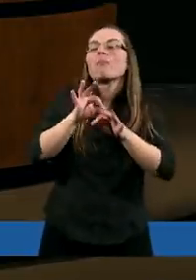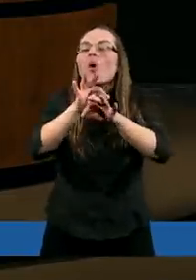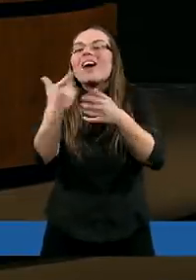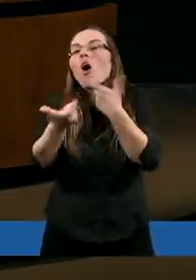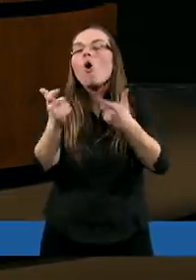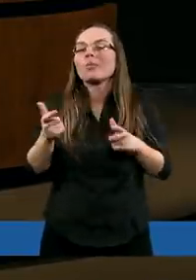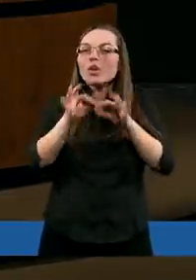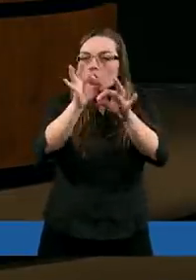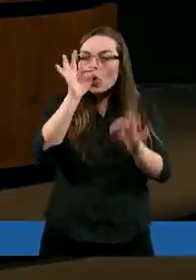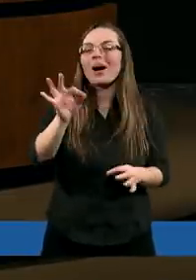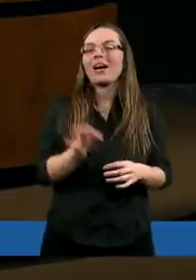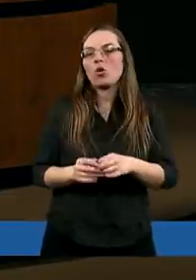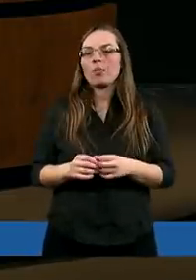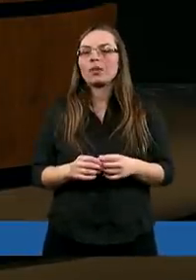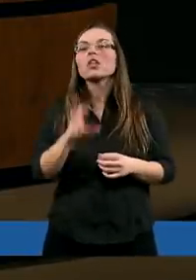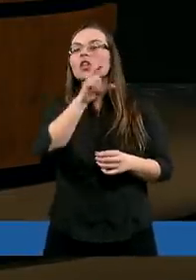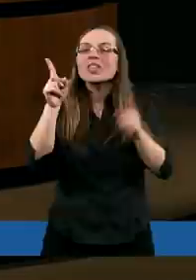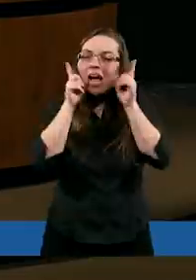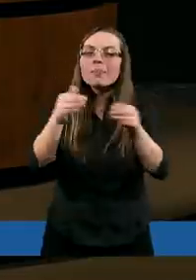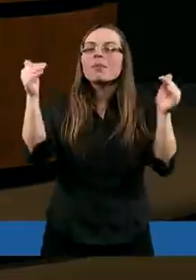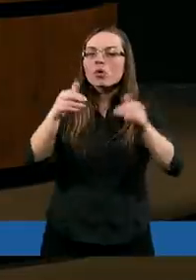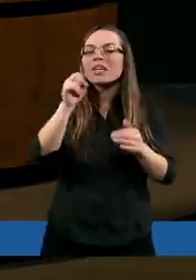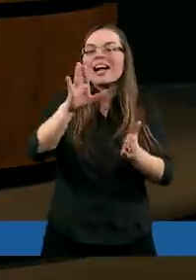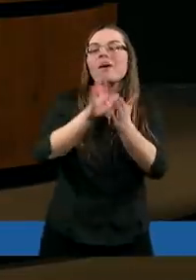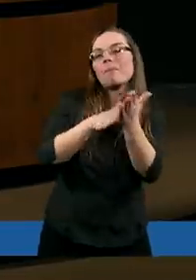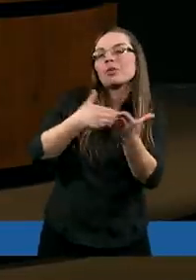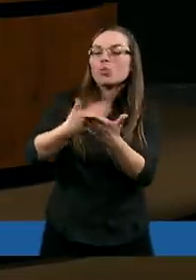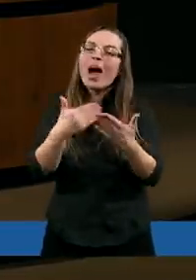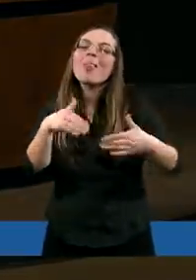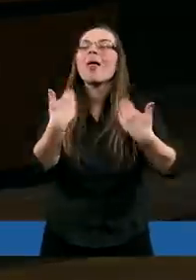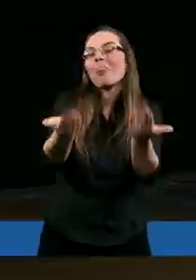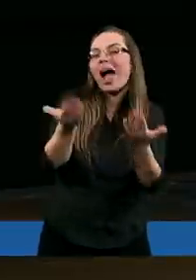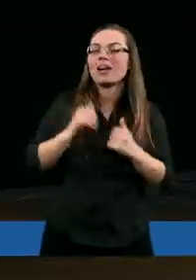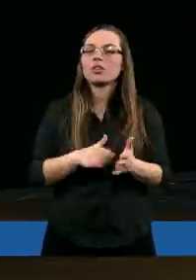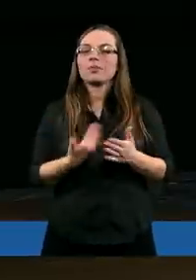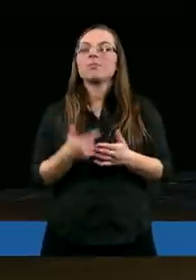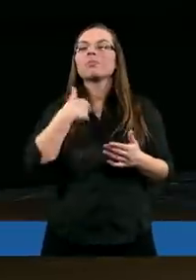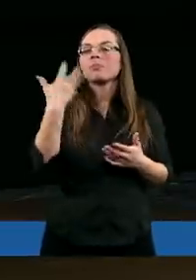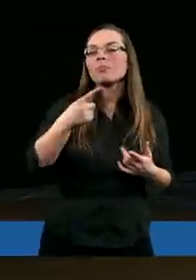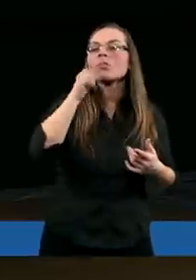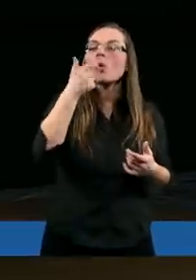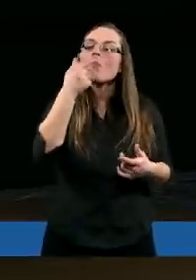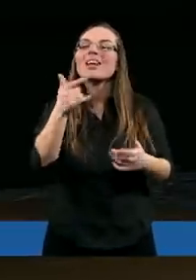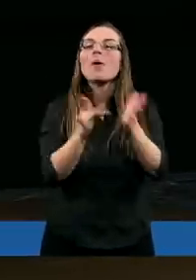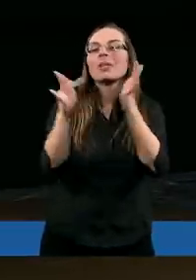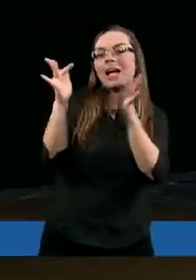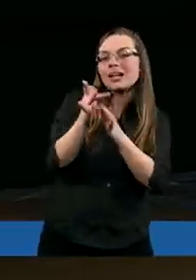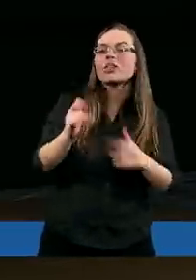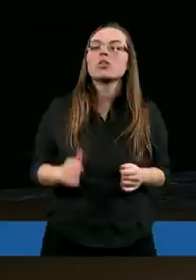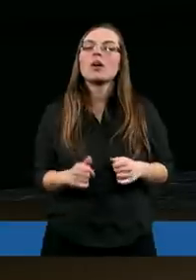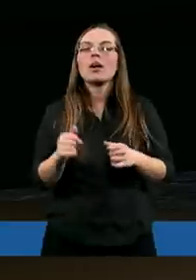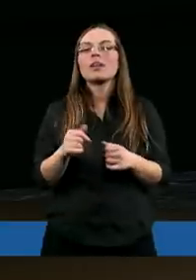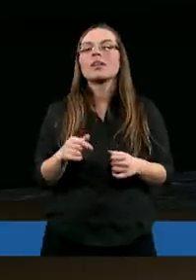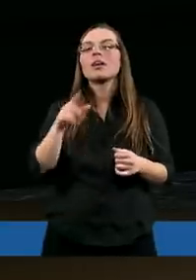dotąd. Przykłady. Czy możemy takie przykłady dać? To, co powiedział Pan Jezus, że beze